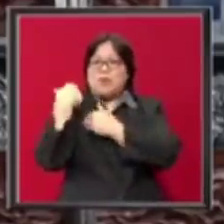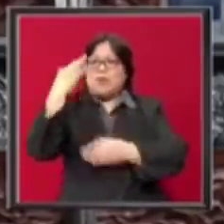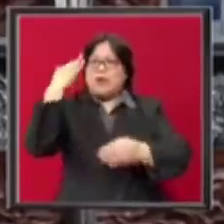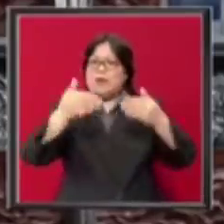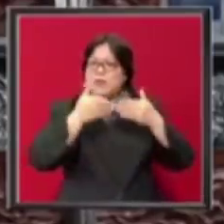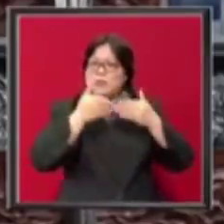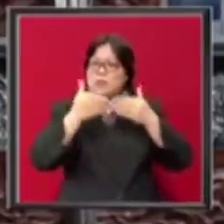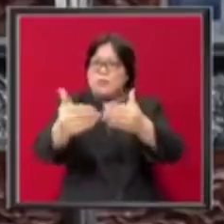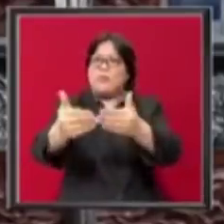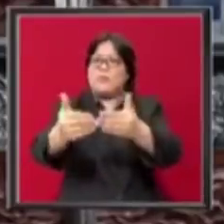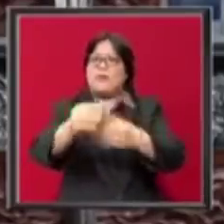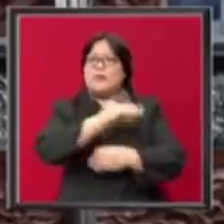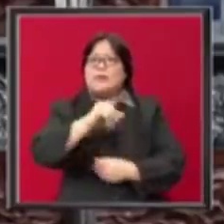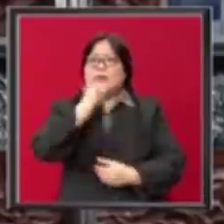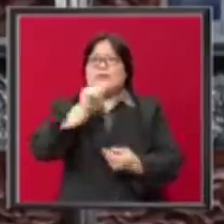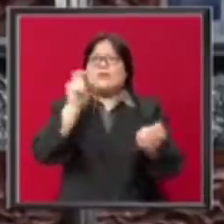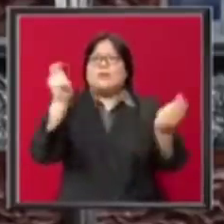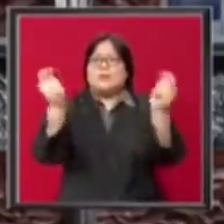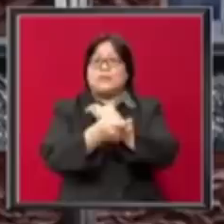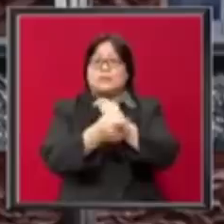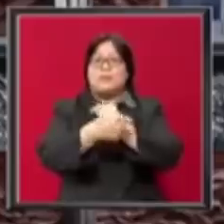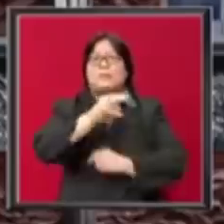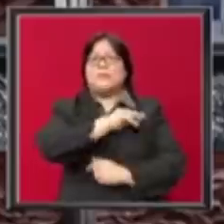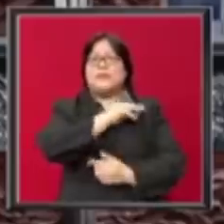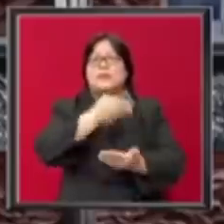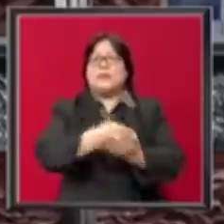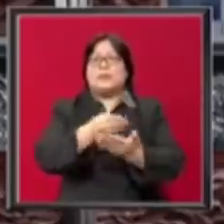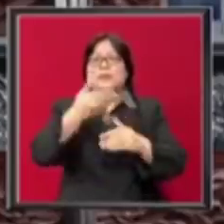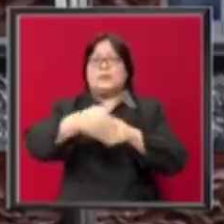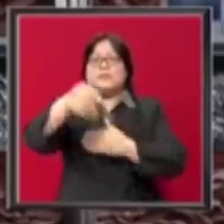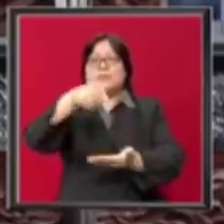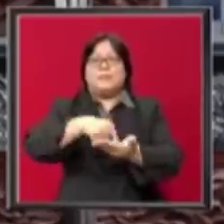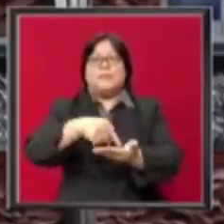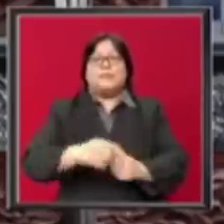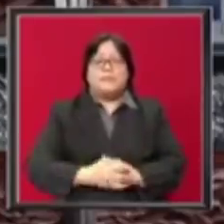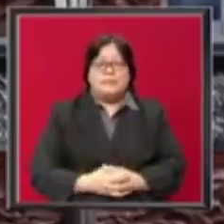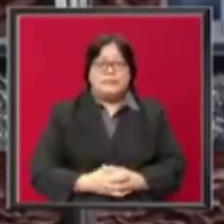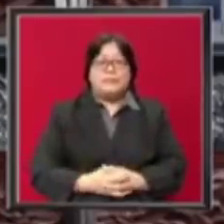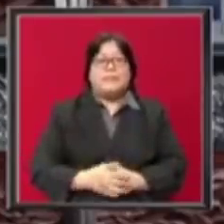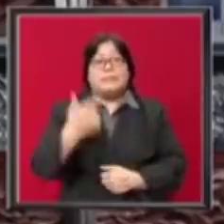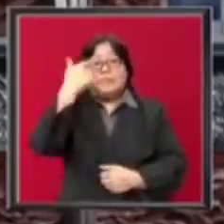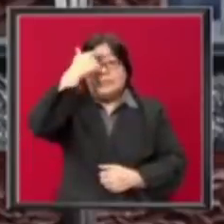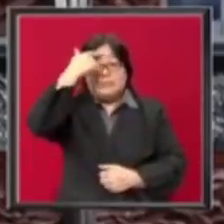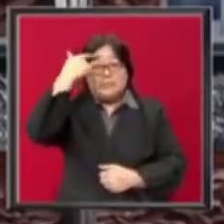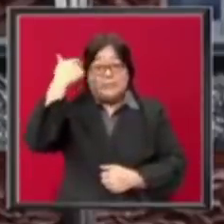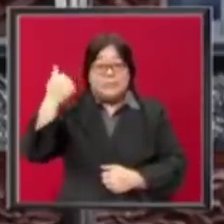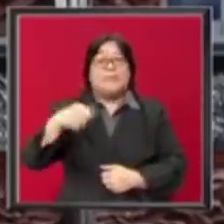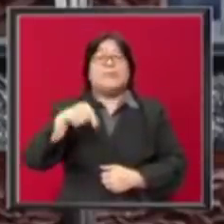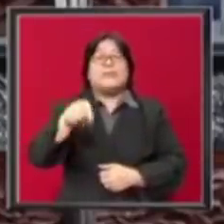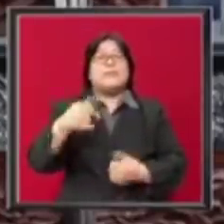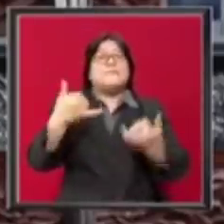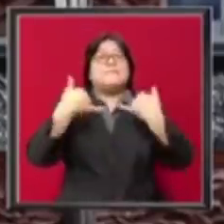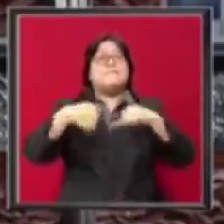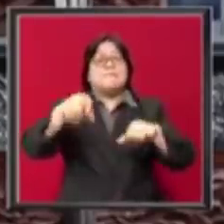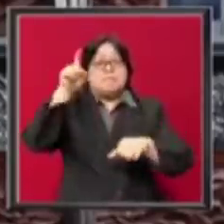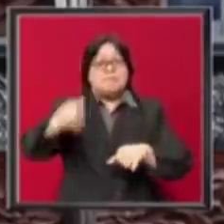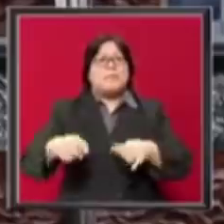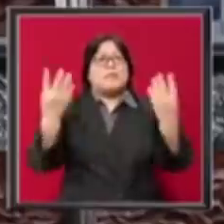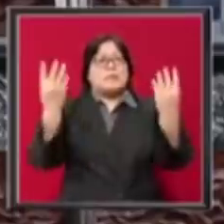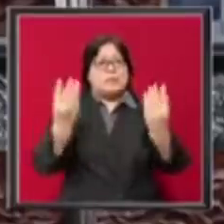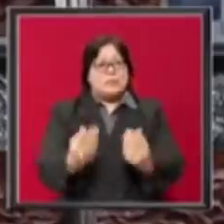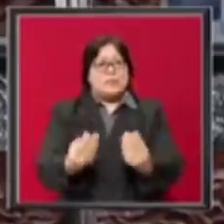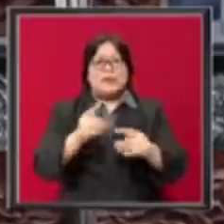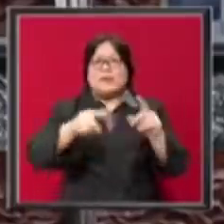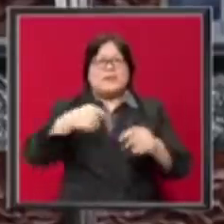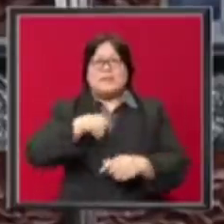kalau diteruskan dan tidak dipinda oleh Menteri Kewangan selepas ini. Kerana dia masih harus susut